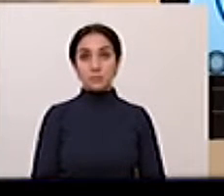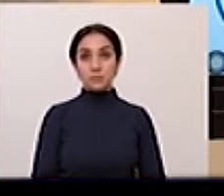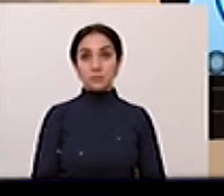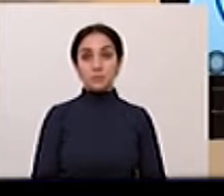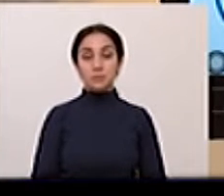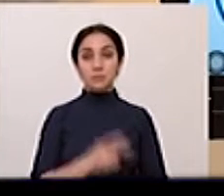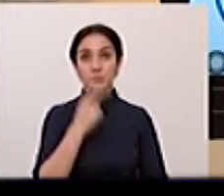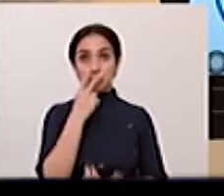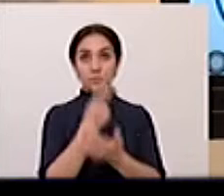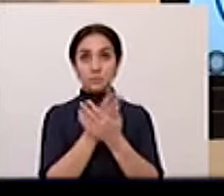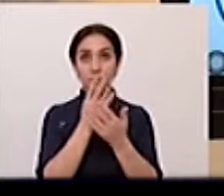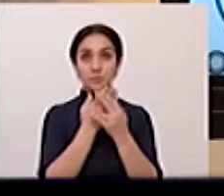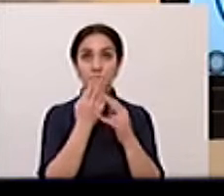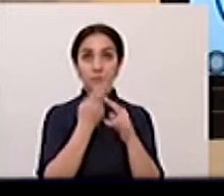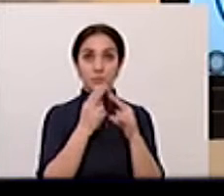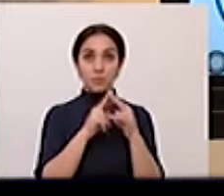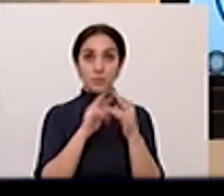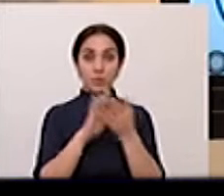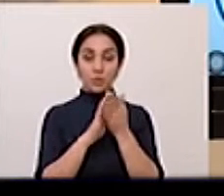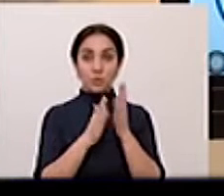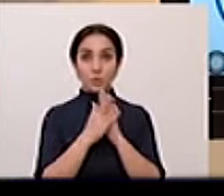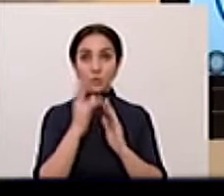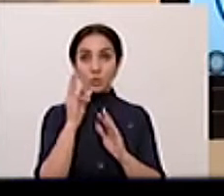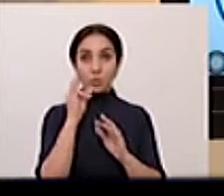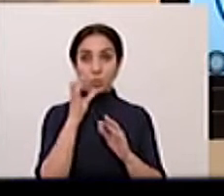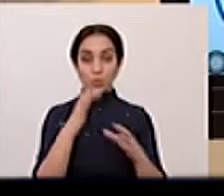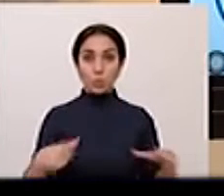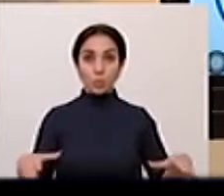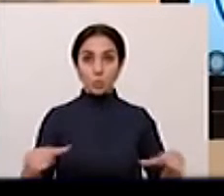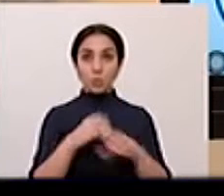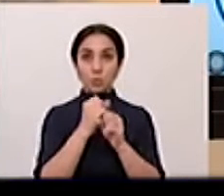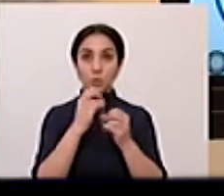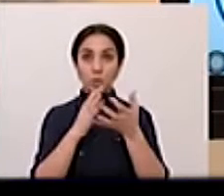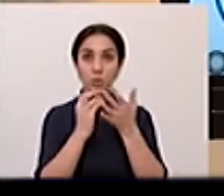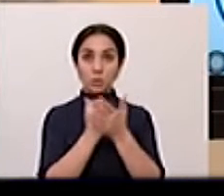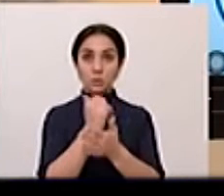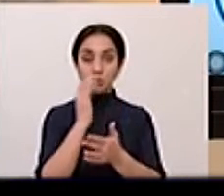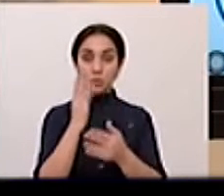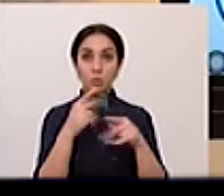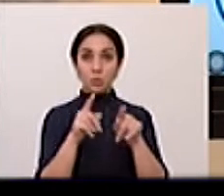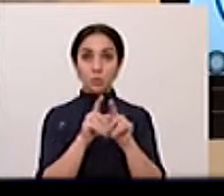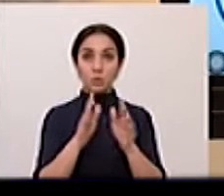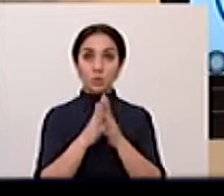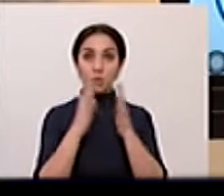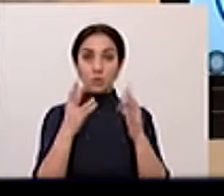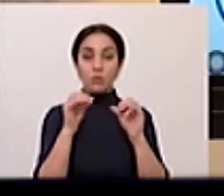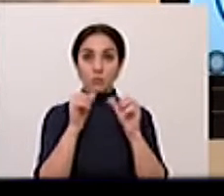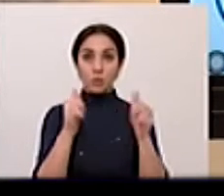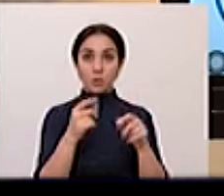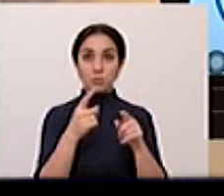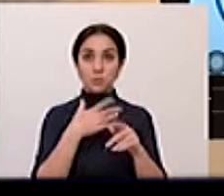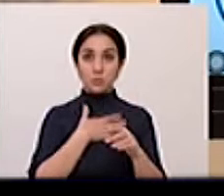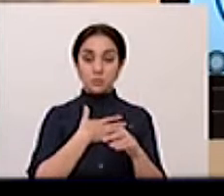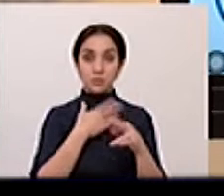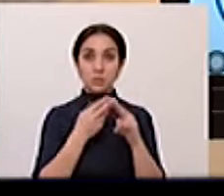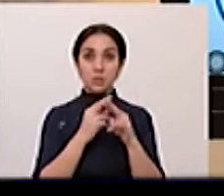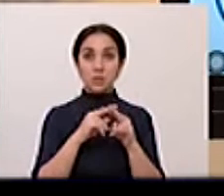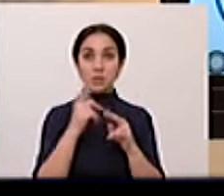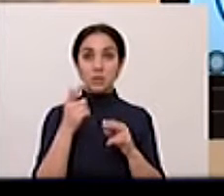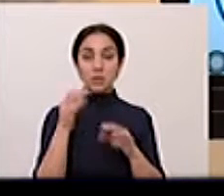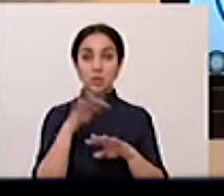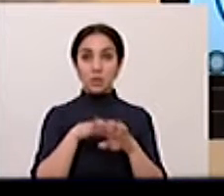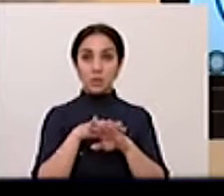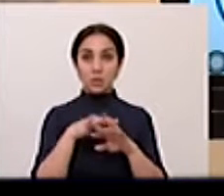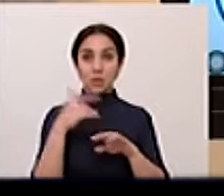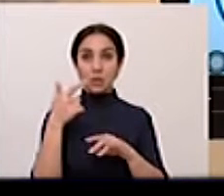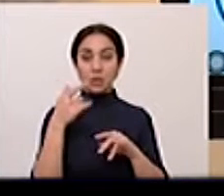Ko'rib turganingizdek, quyidagi holatda konus hosil bo'ladi. Demak, uni hajm formulasini biz geometriya